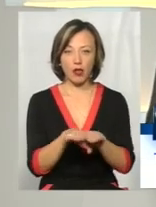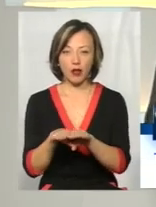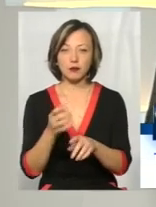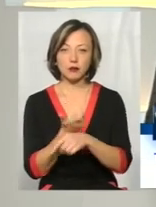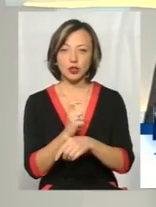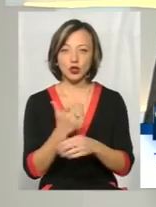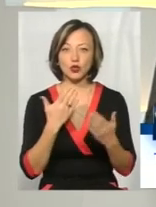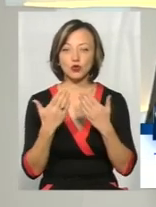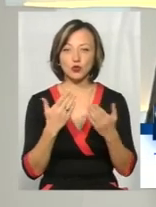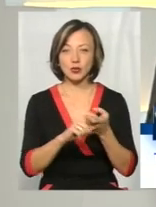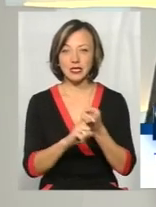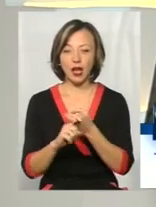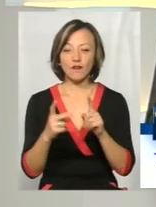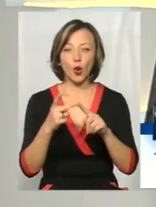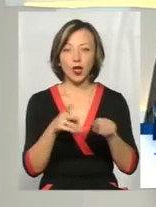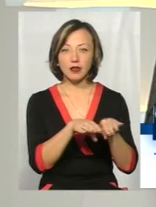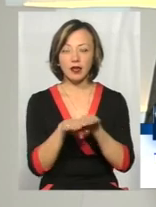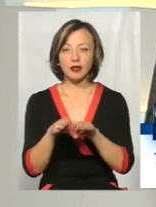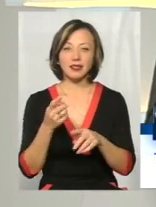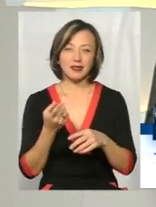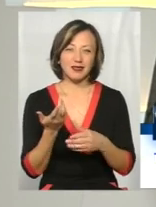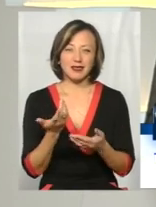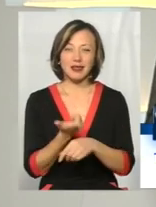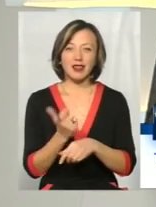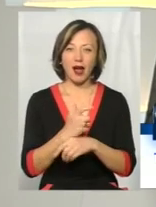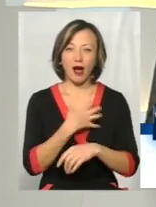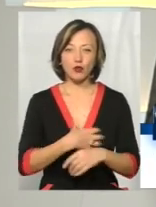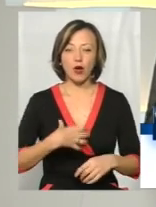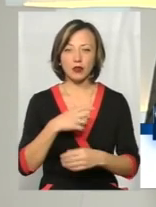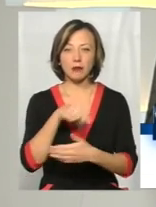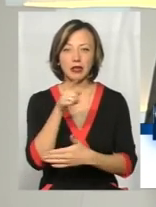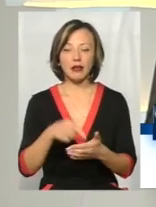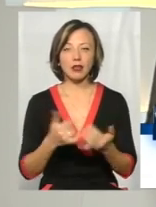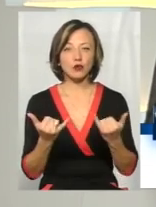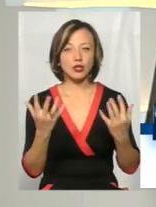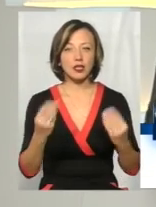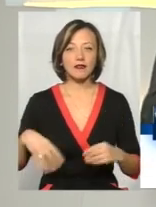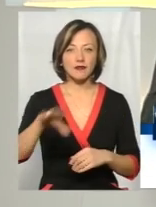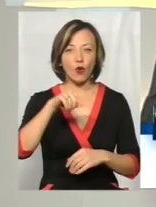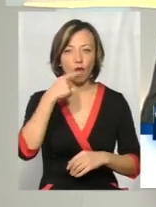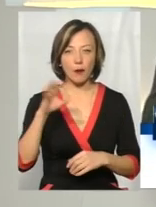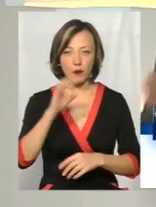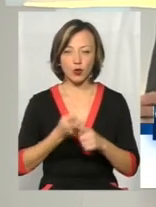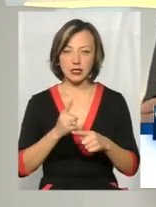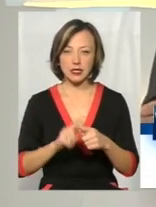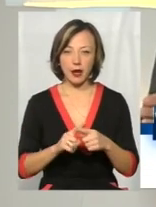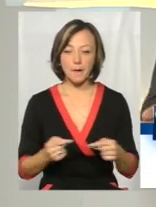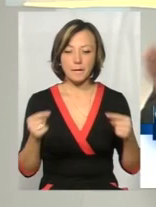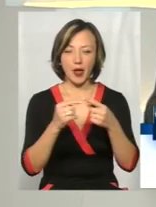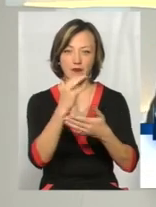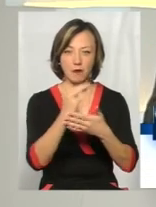більше стосується вторинної, і щоб закрити оце, це, мабуть, найтаке актуальніше питання на сьогоднішній день, всі говорять про це. Певні прайси